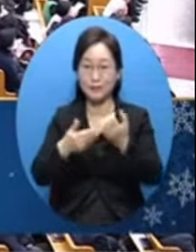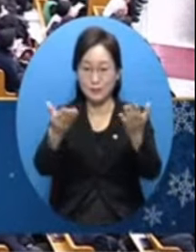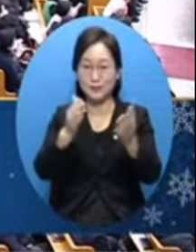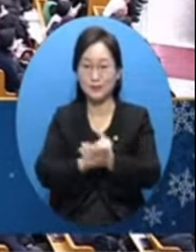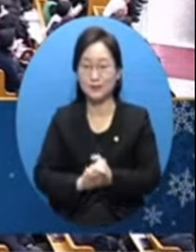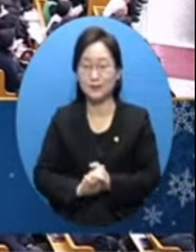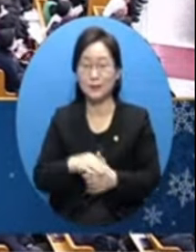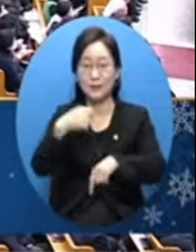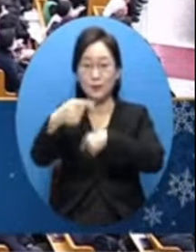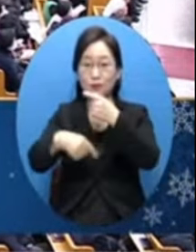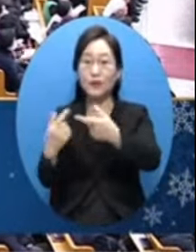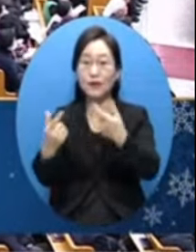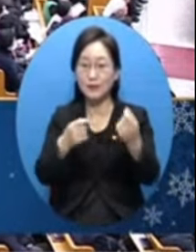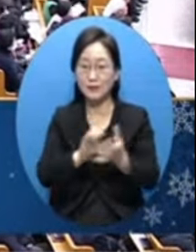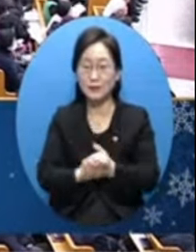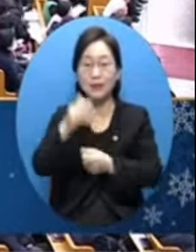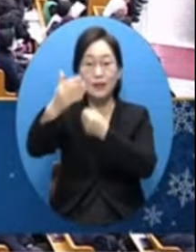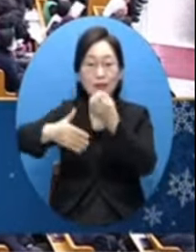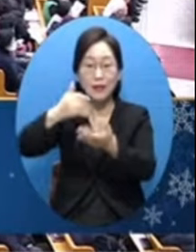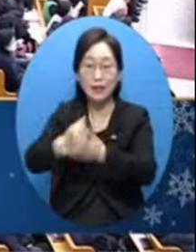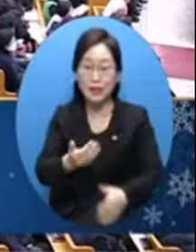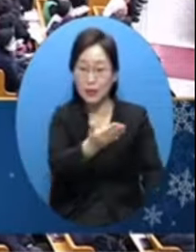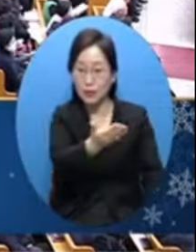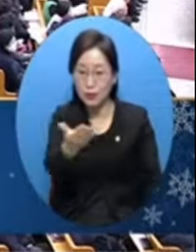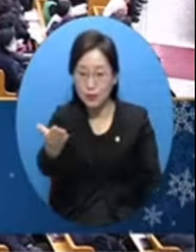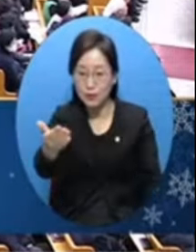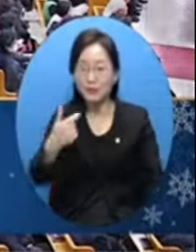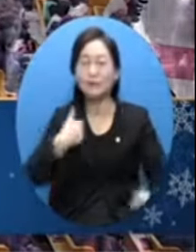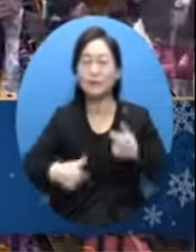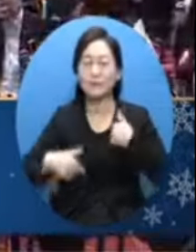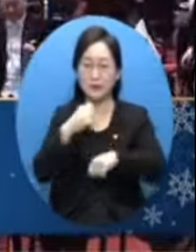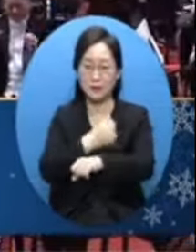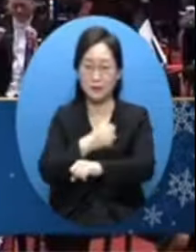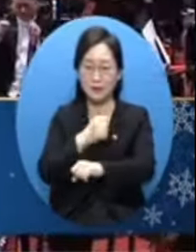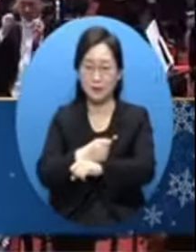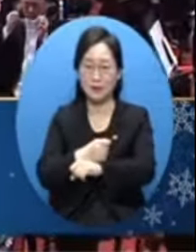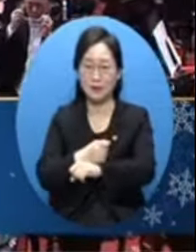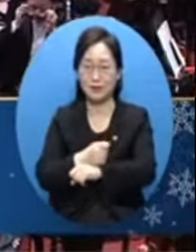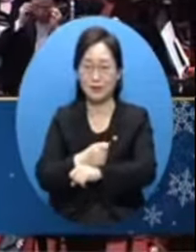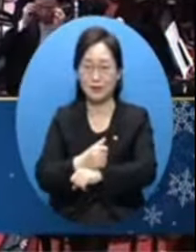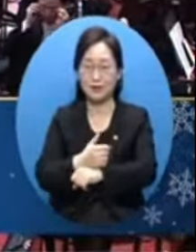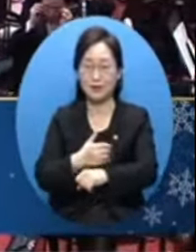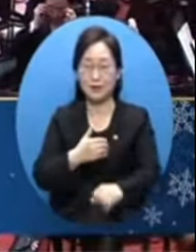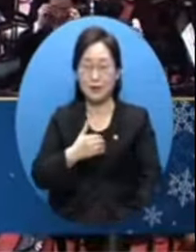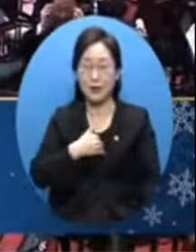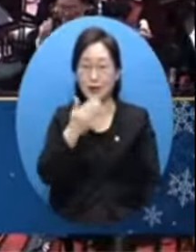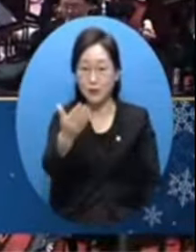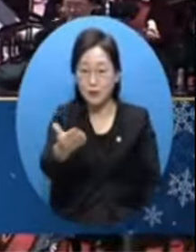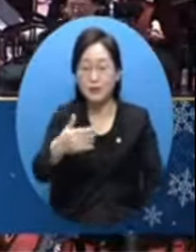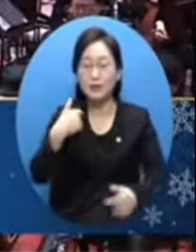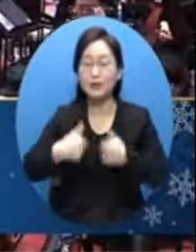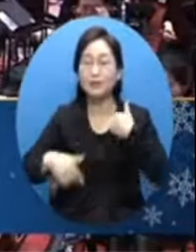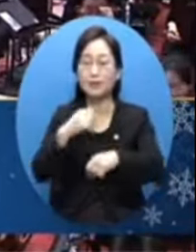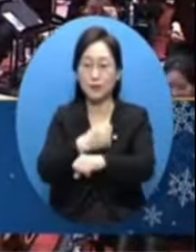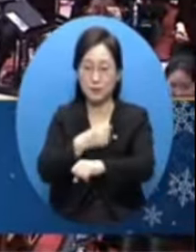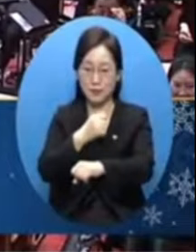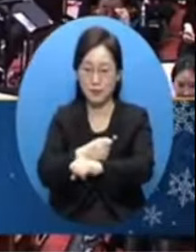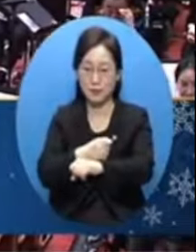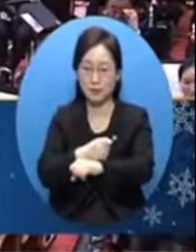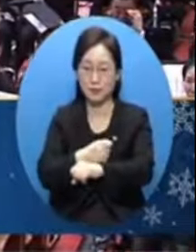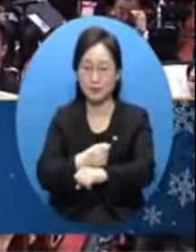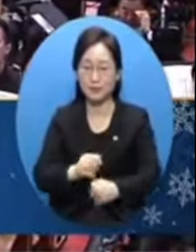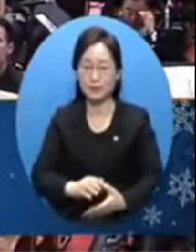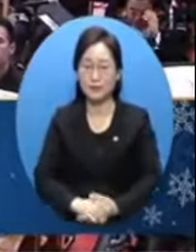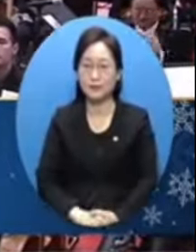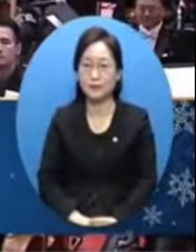제모하면 크게 따라주시기 바랍니다 내가 너를 기뻐하노라 내가 너를 기뻐하노라 내가 너를 기뻐하노라 내가